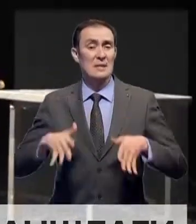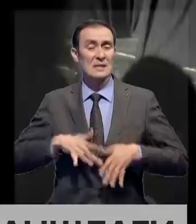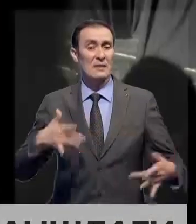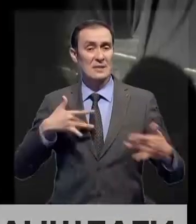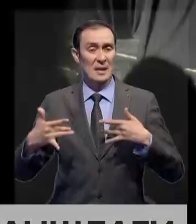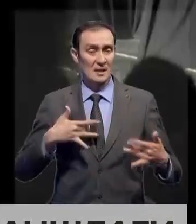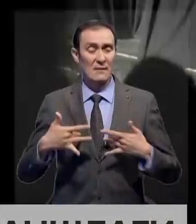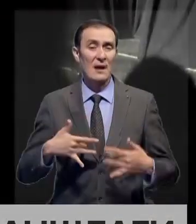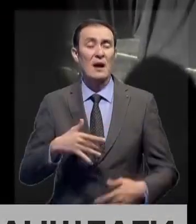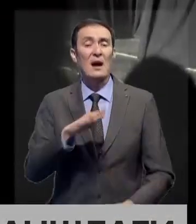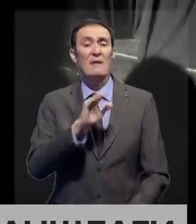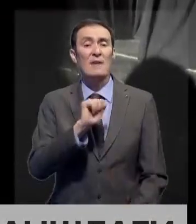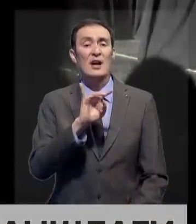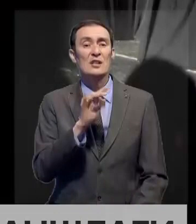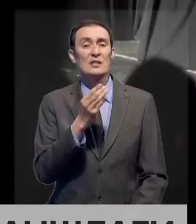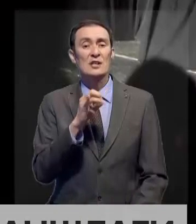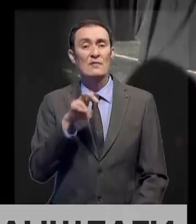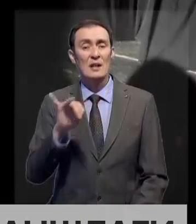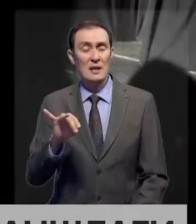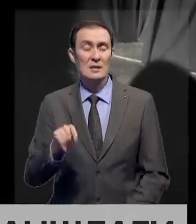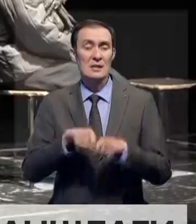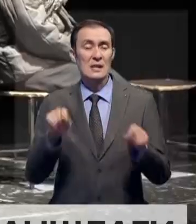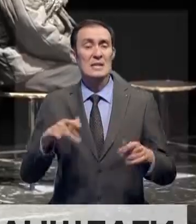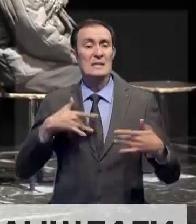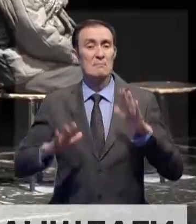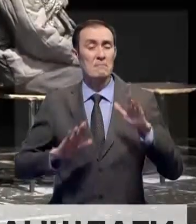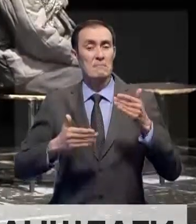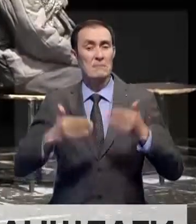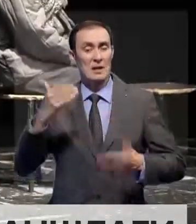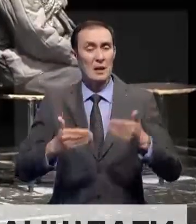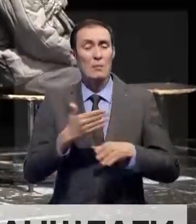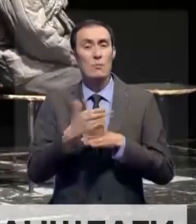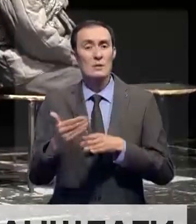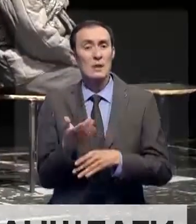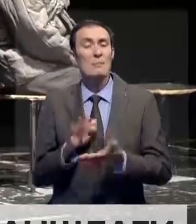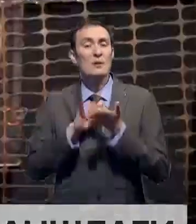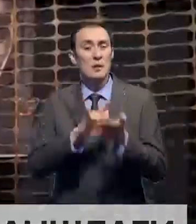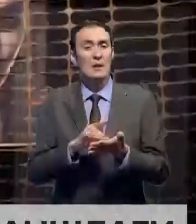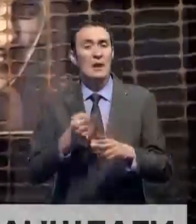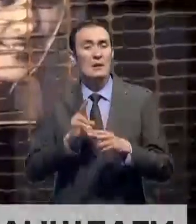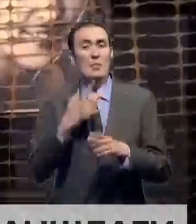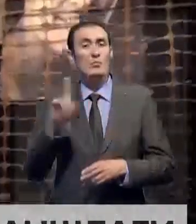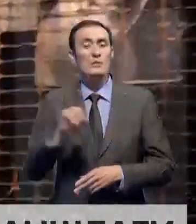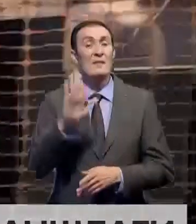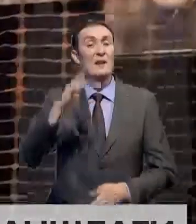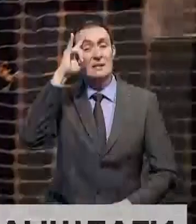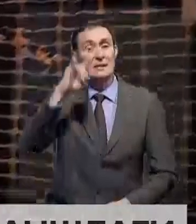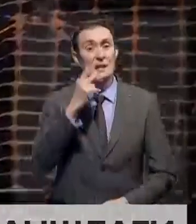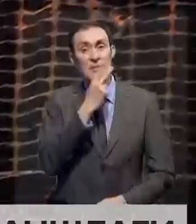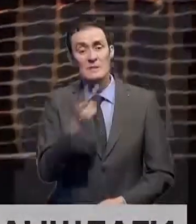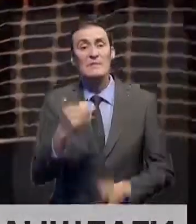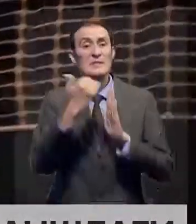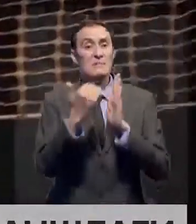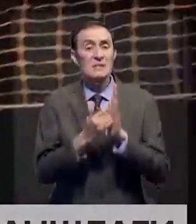имени Грибоедова Автандил Варсимашвили. Идея создания спектакля «Алжир» пришла ему после посещения одноименного музея в Казахстане, где